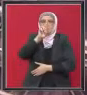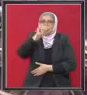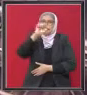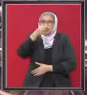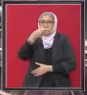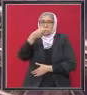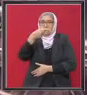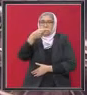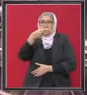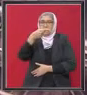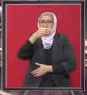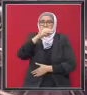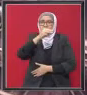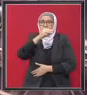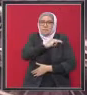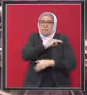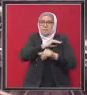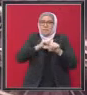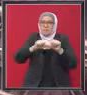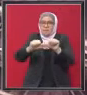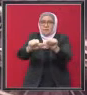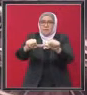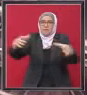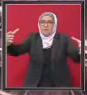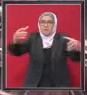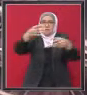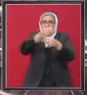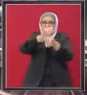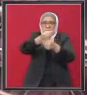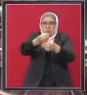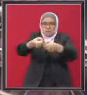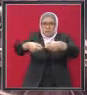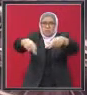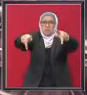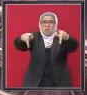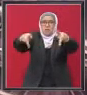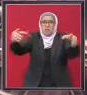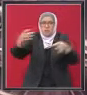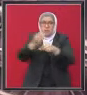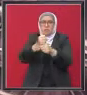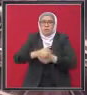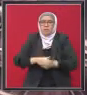kita menteri tengah menggulung, berilah peluang kepada dia menggulung.